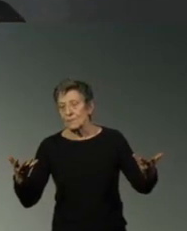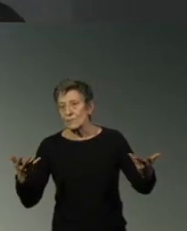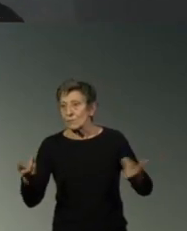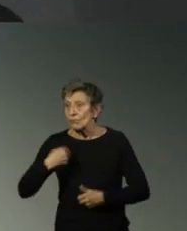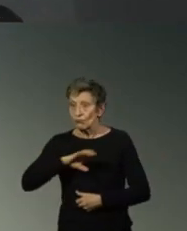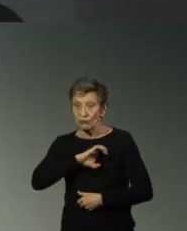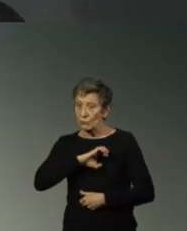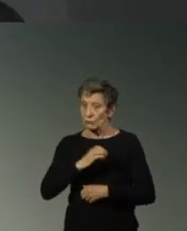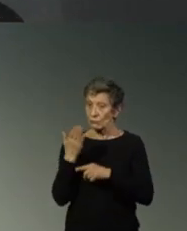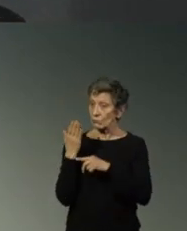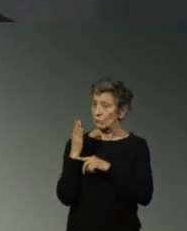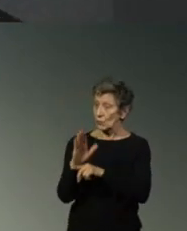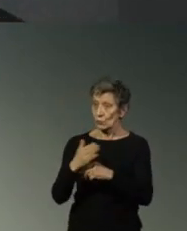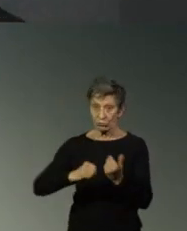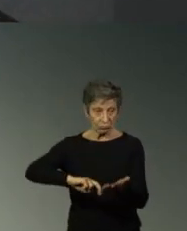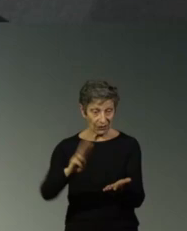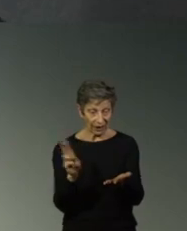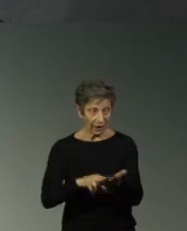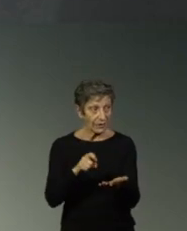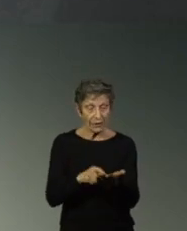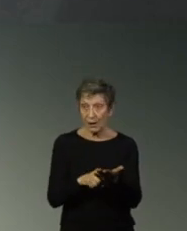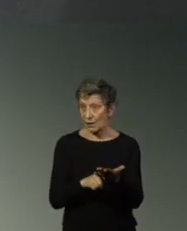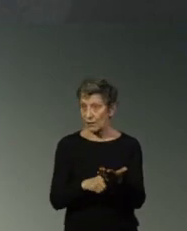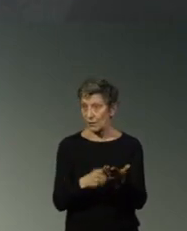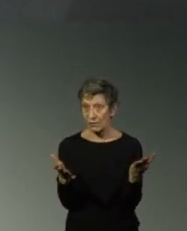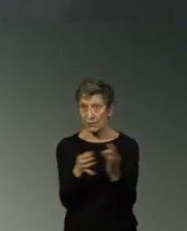essaye de montrer que le réel, c'est pas les mots qu'on met dessus, quoi.